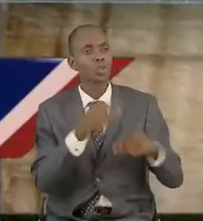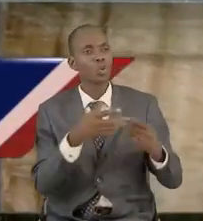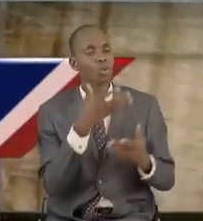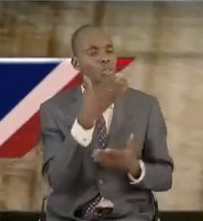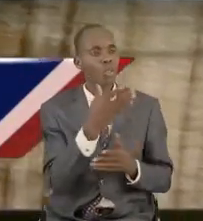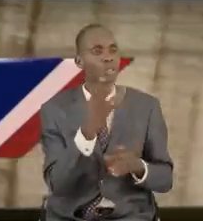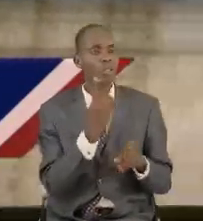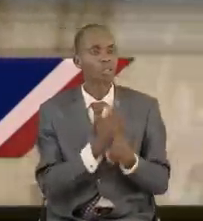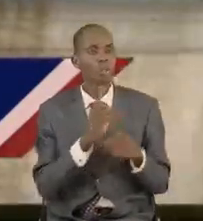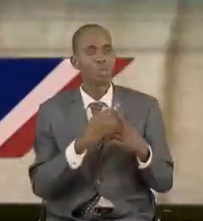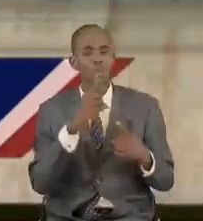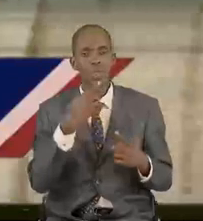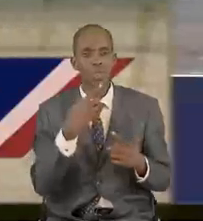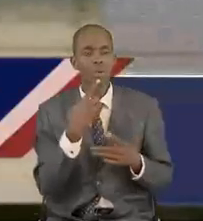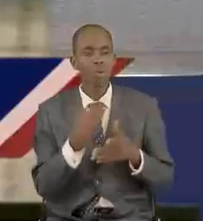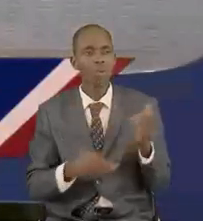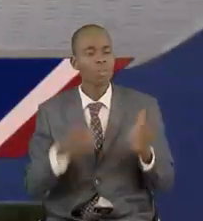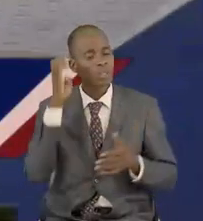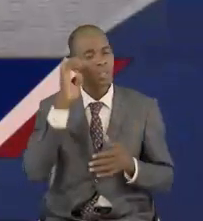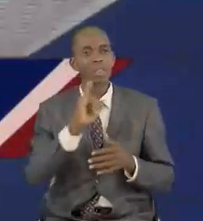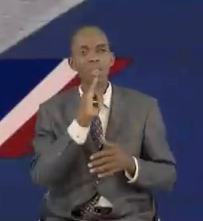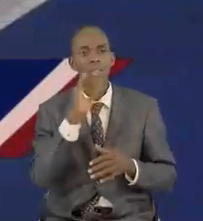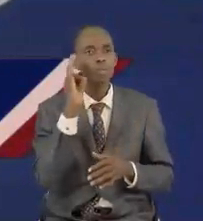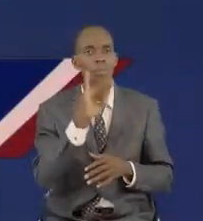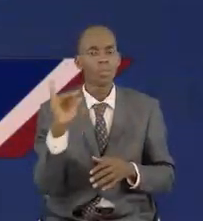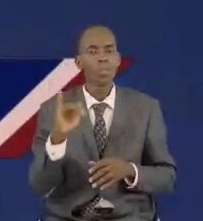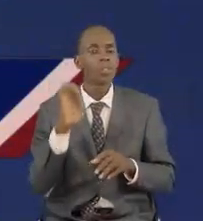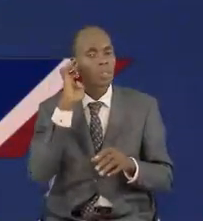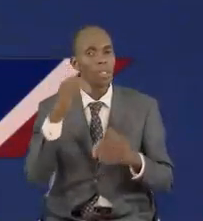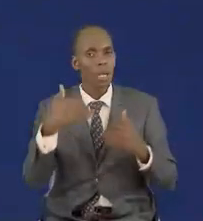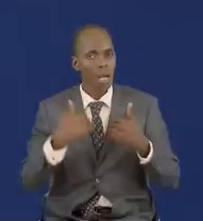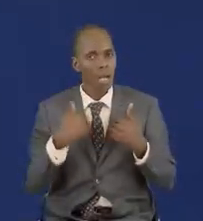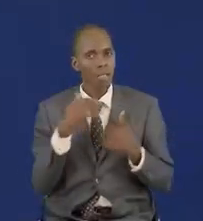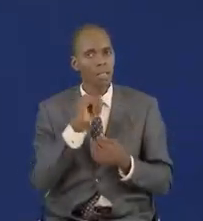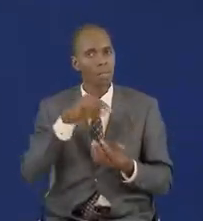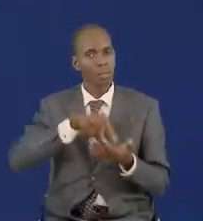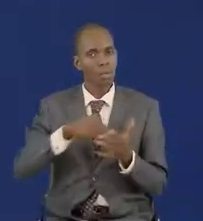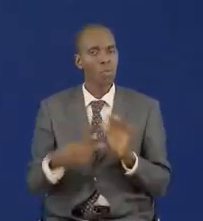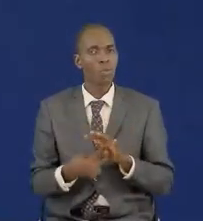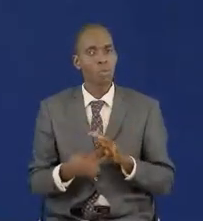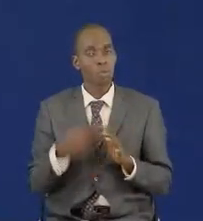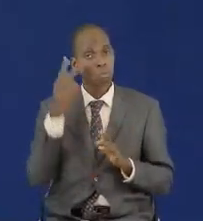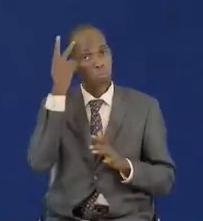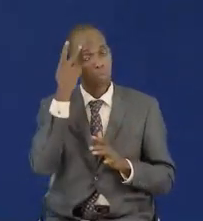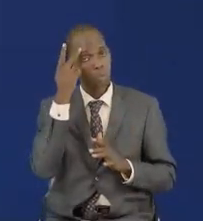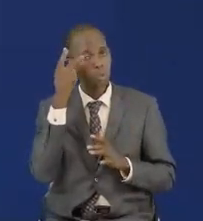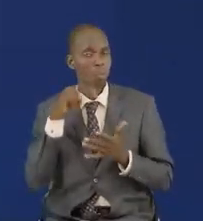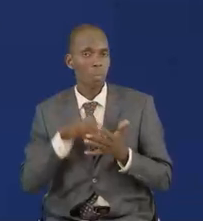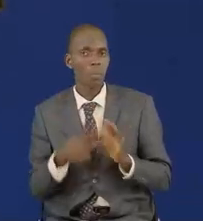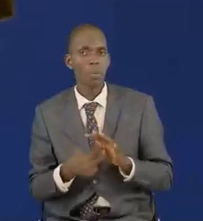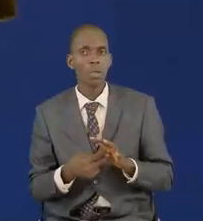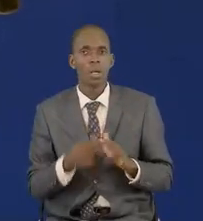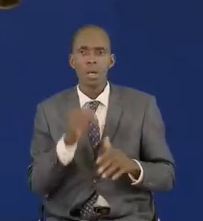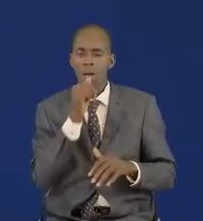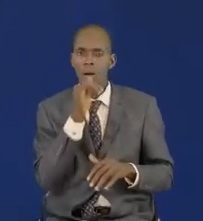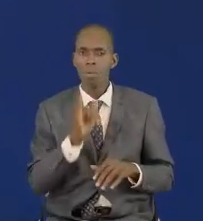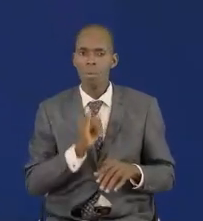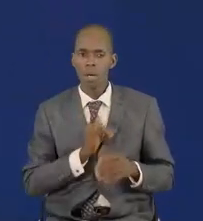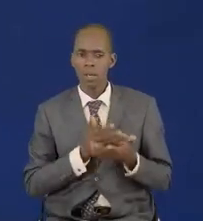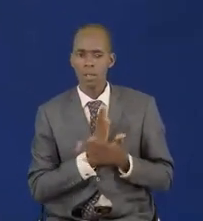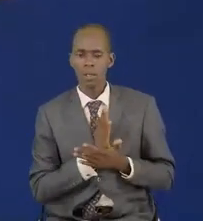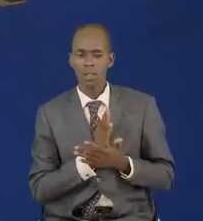raconter ce qui prochaine et voudrais savoir qui l'a un pur un objectif est-ce que j'ai raison